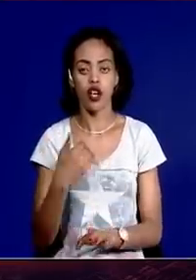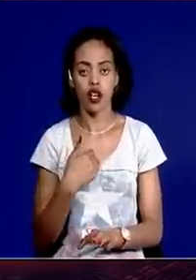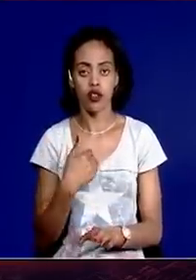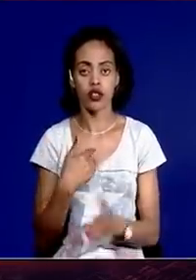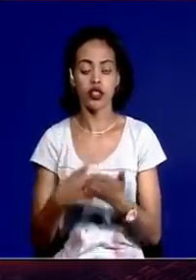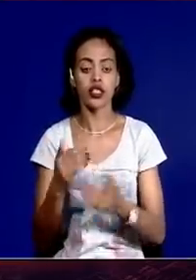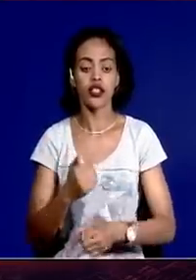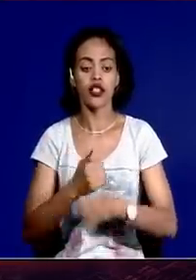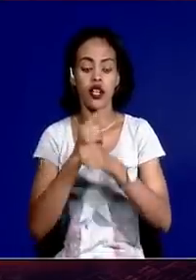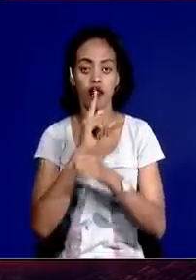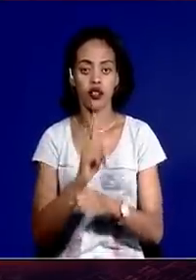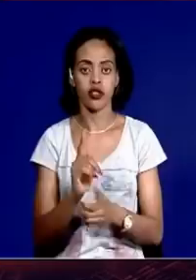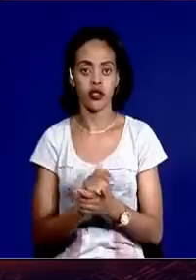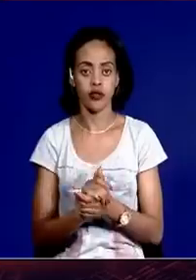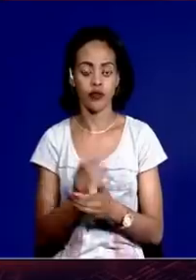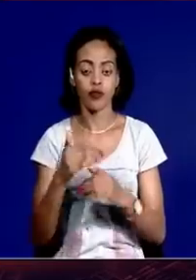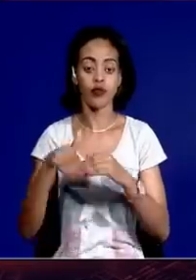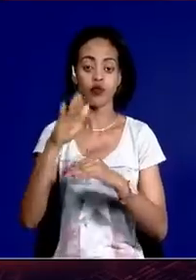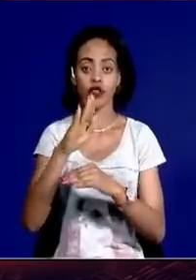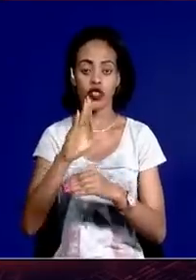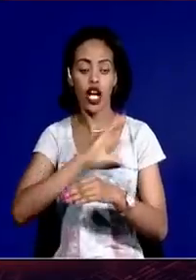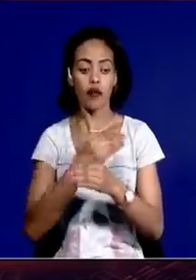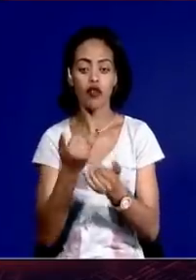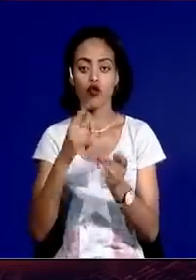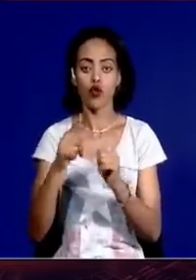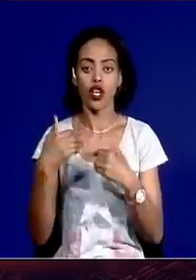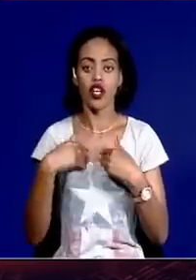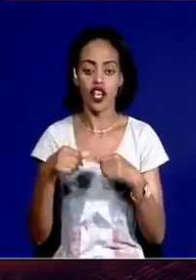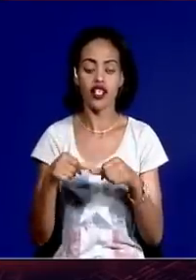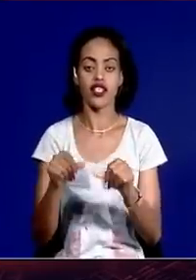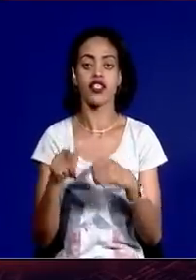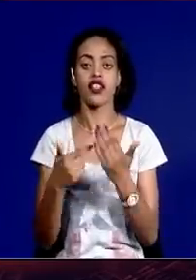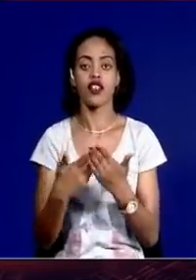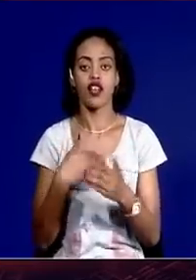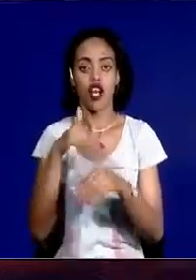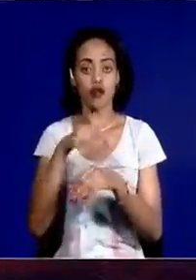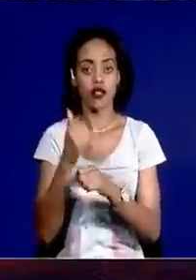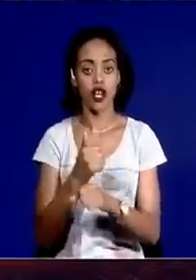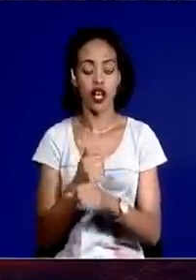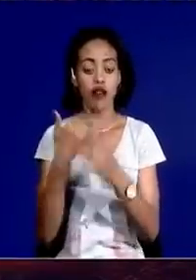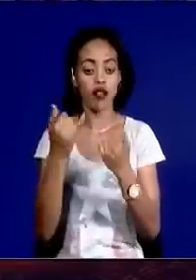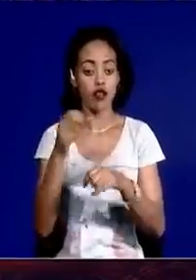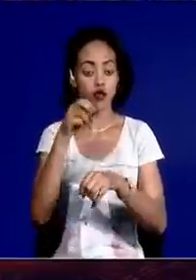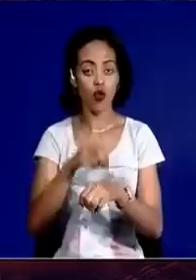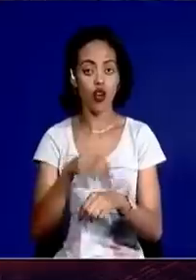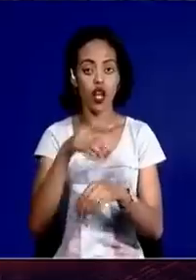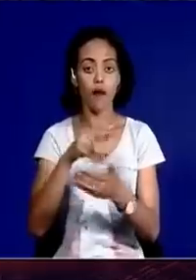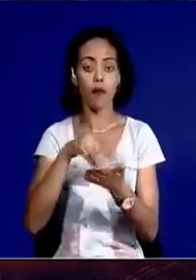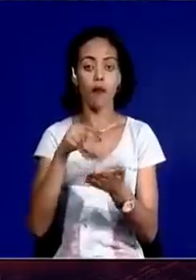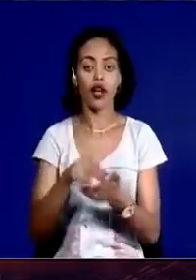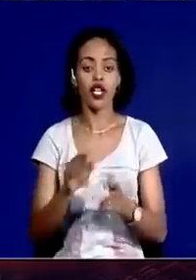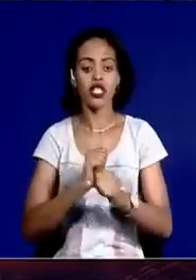زد قافي كابزل على عام حزوني اللي لنا إذا أتصل سلسلة الصرح زلنا قرر لنا أبز حزوان أب كتمام قلة